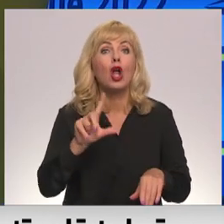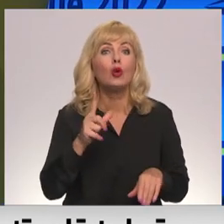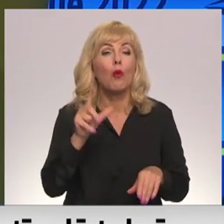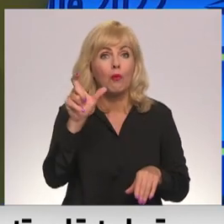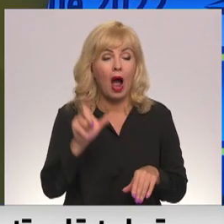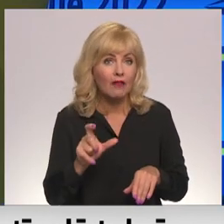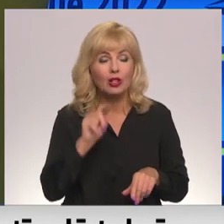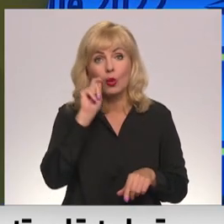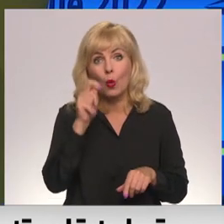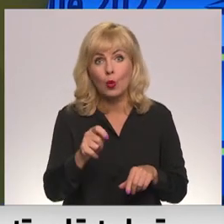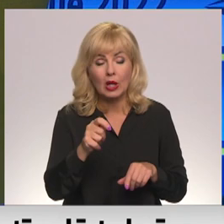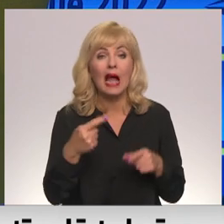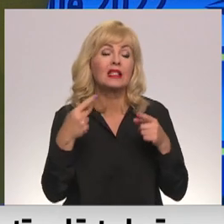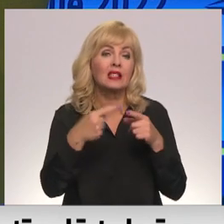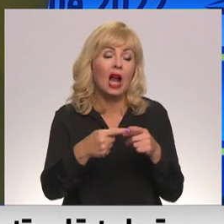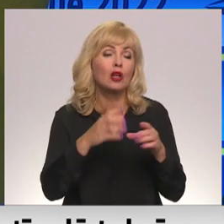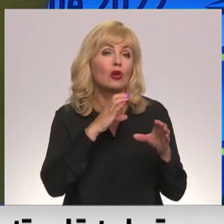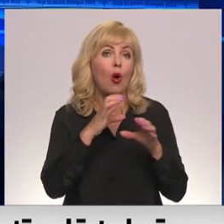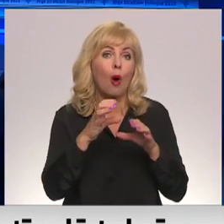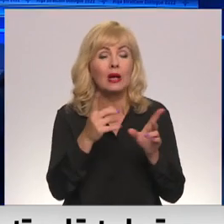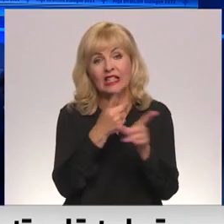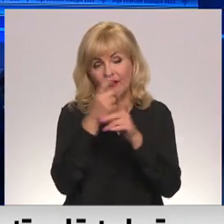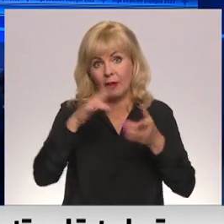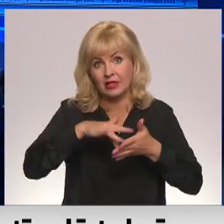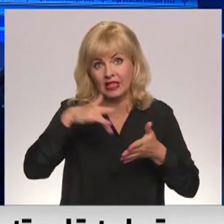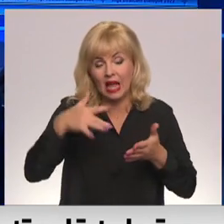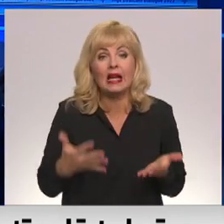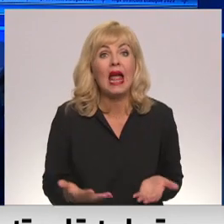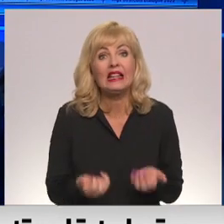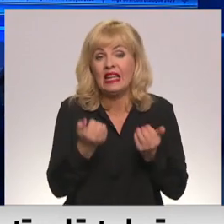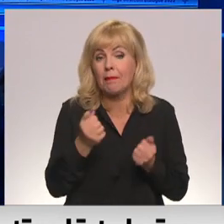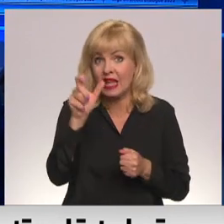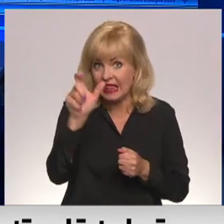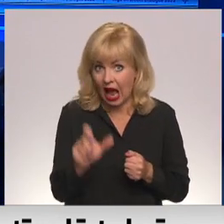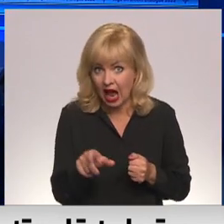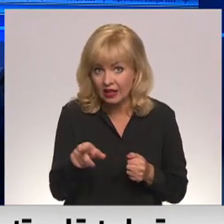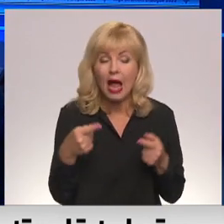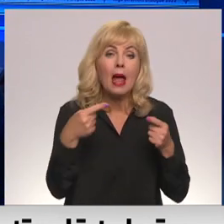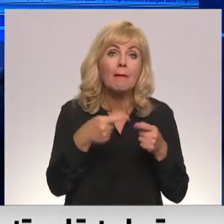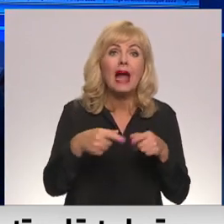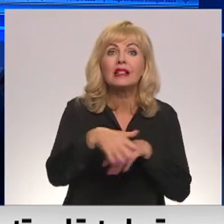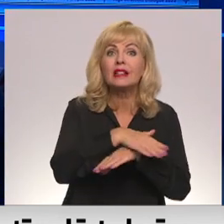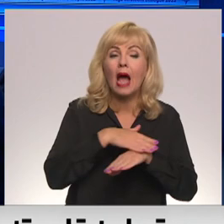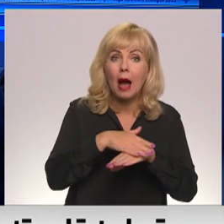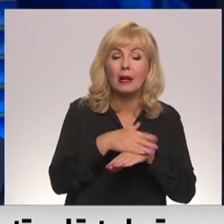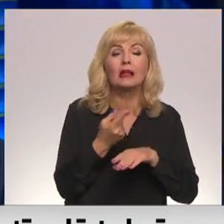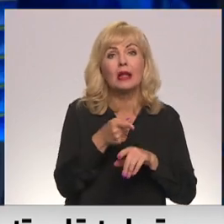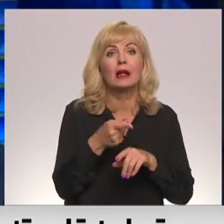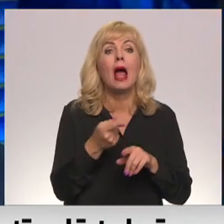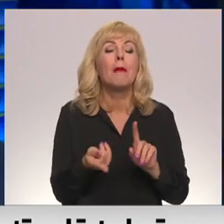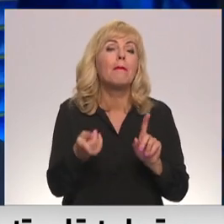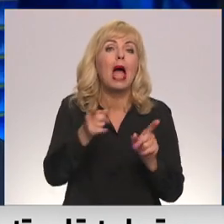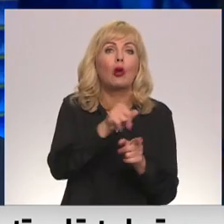Ukrainas strateģiskās komunikācijas un informācijas drošības centra dibinātāja. Mērķis – sabiedrības demoralizācija.